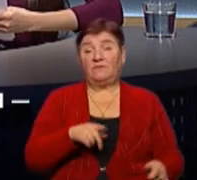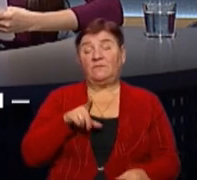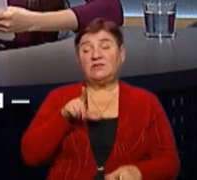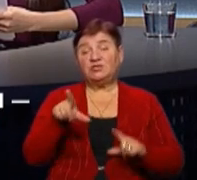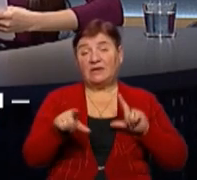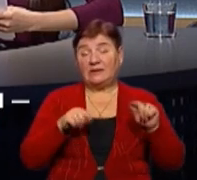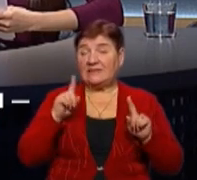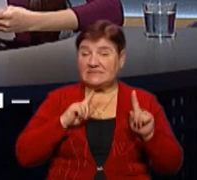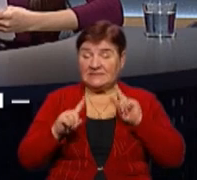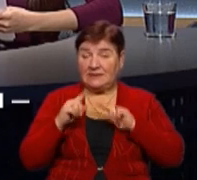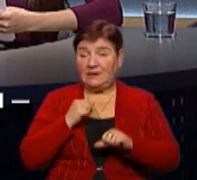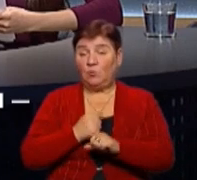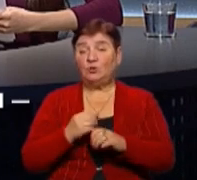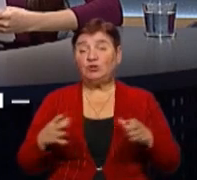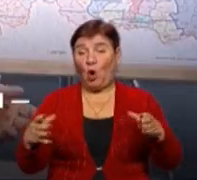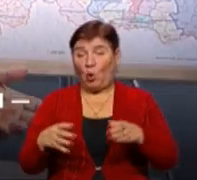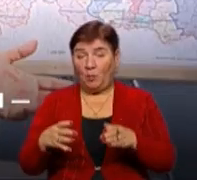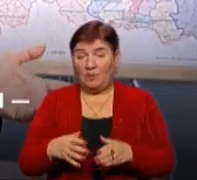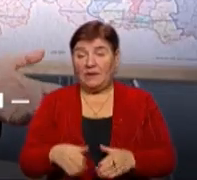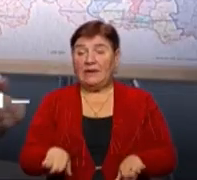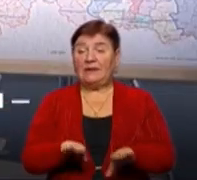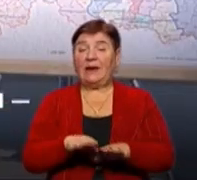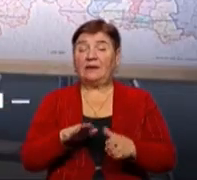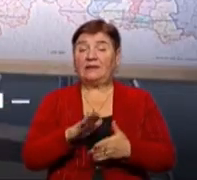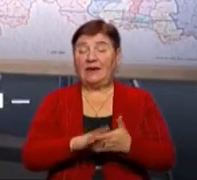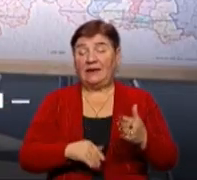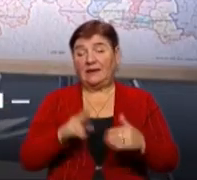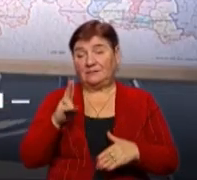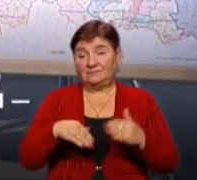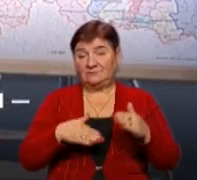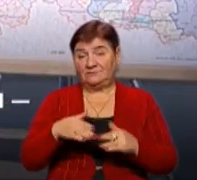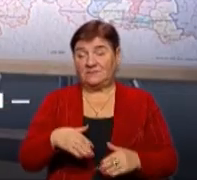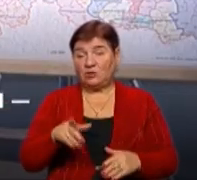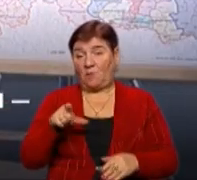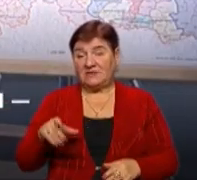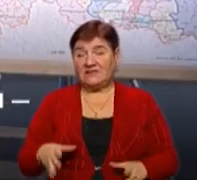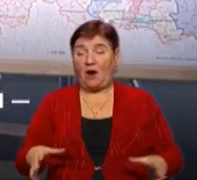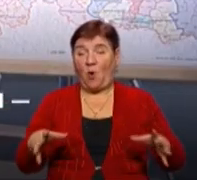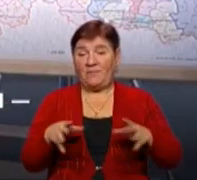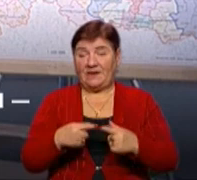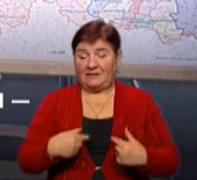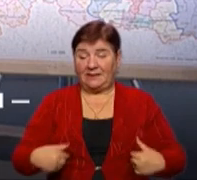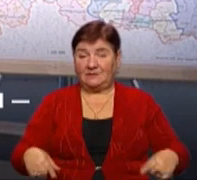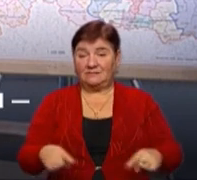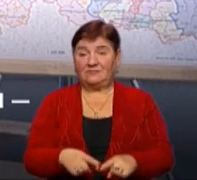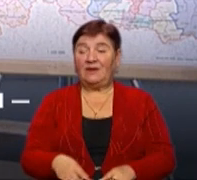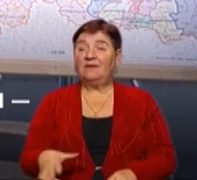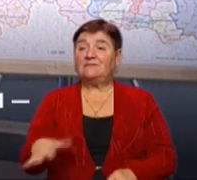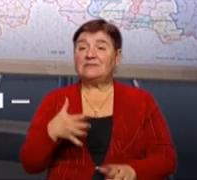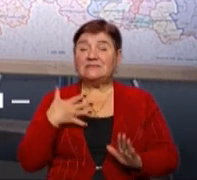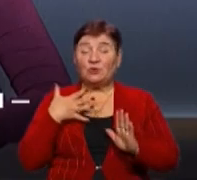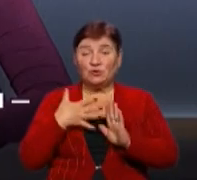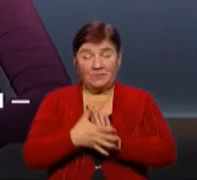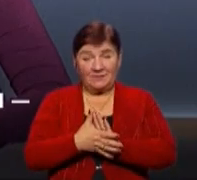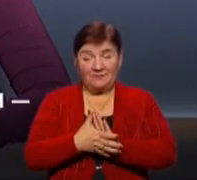нами на засідання робочих груп і так далі, як і інші фахівці з громадських об'єднань. З цілями все зрозуміло,